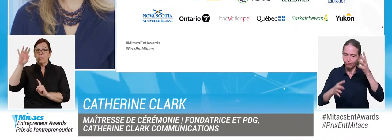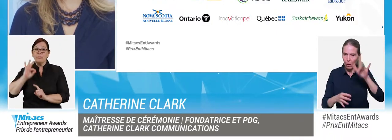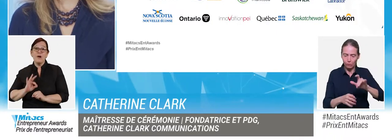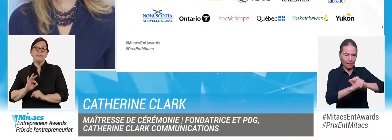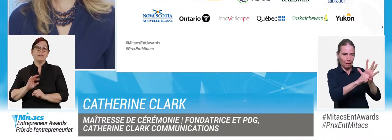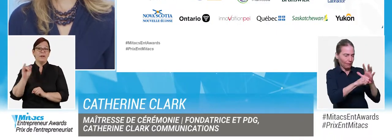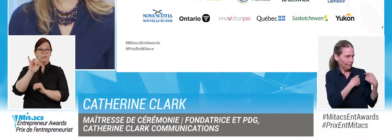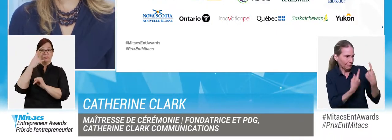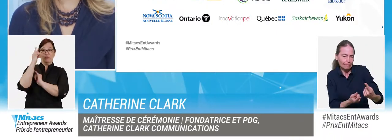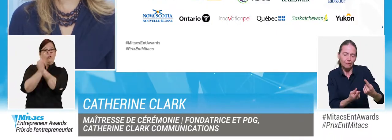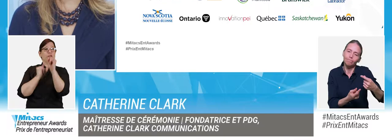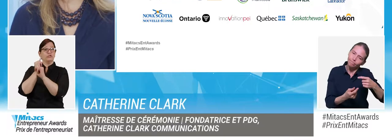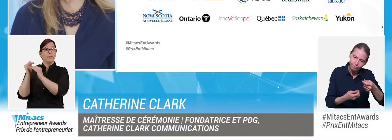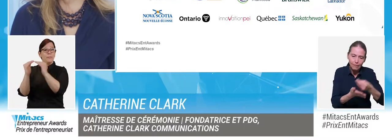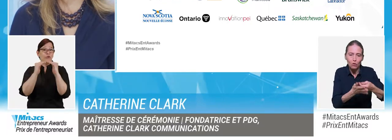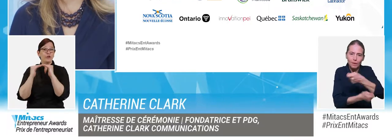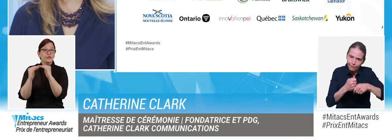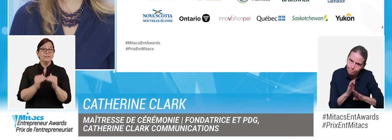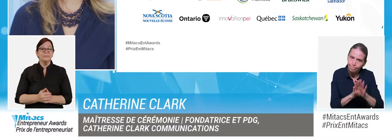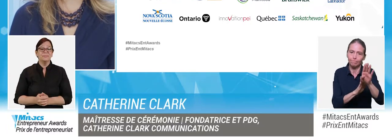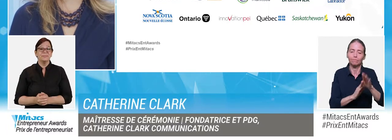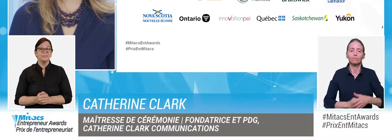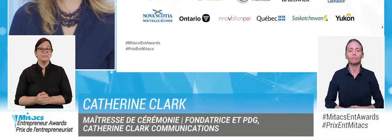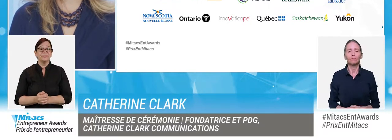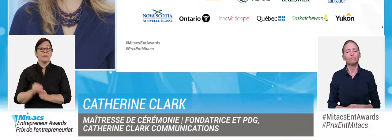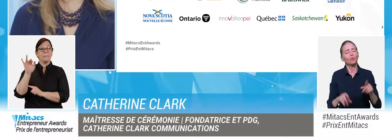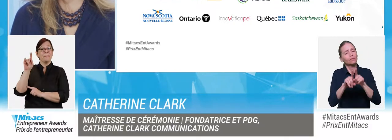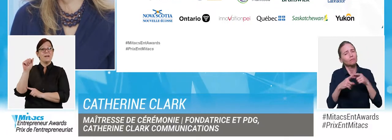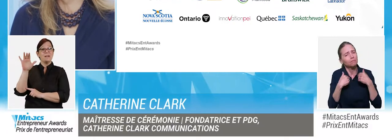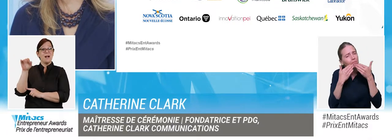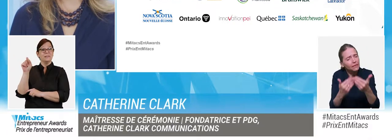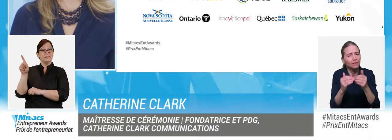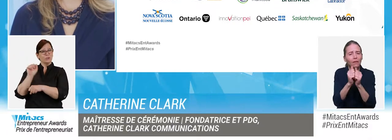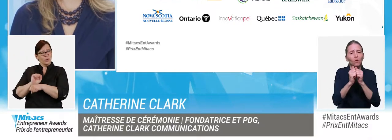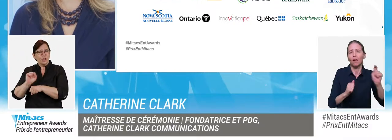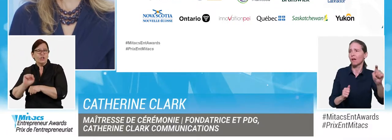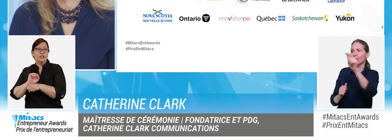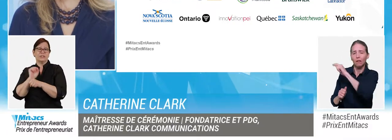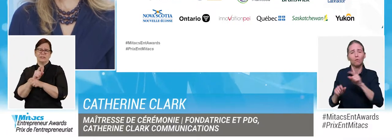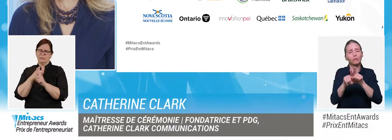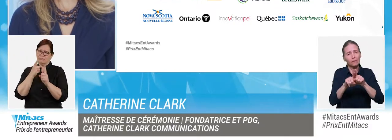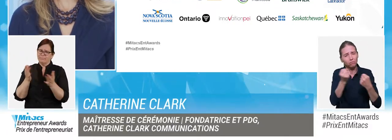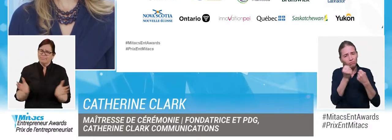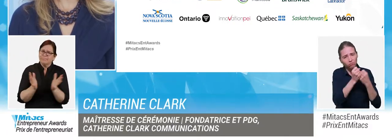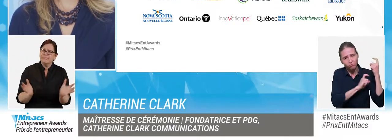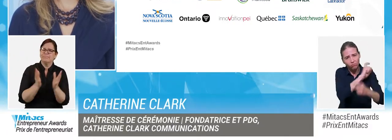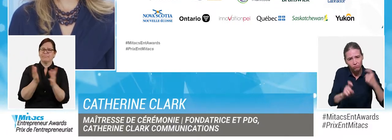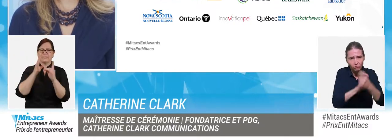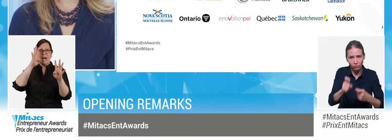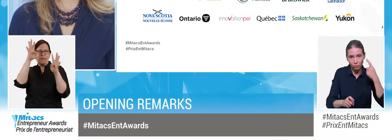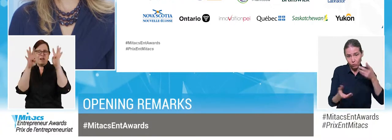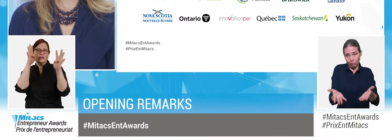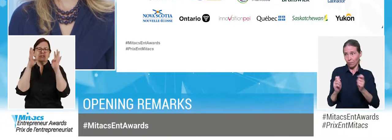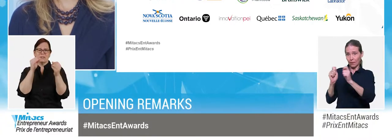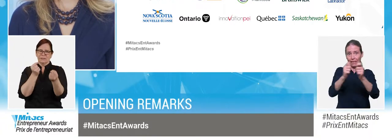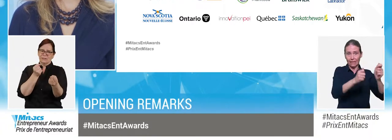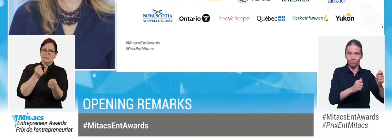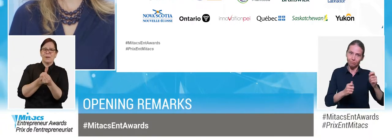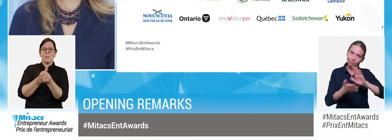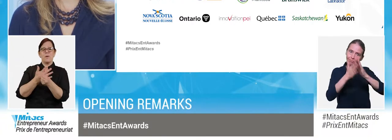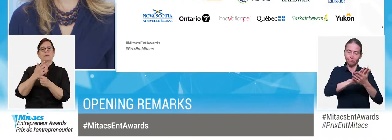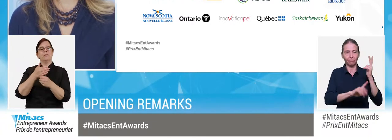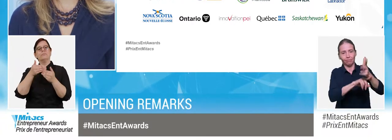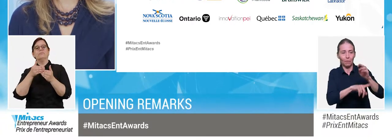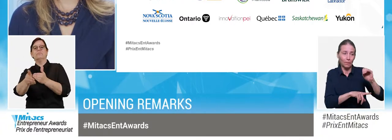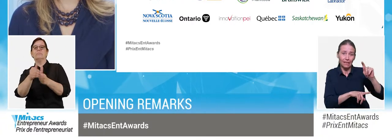provincial government and a territory, post-secondary institutions, industry, not-for-profit, as well as international partners,